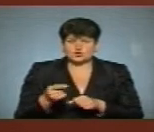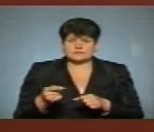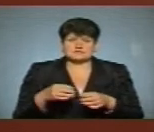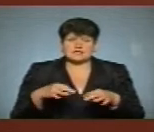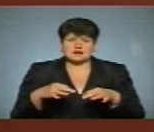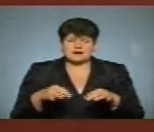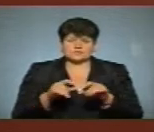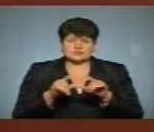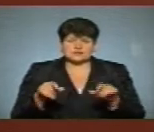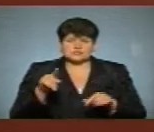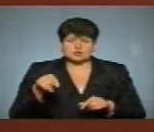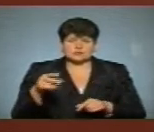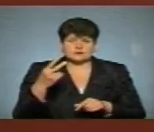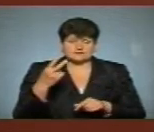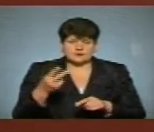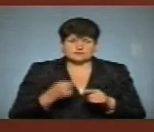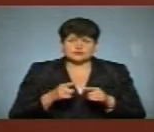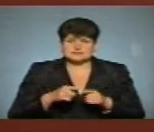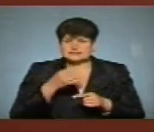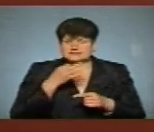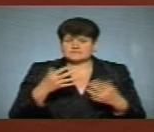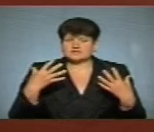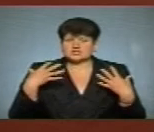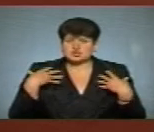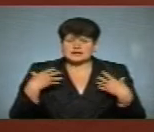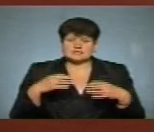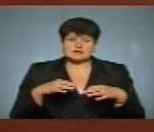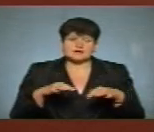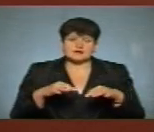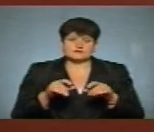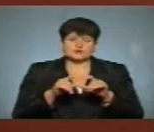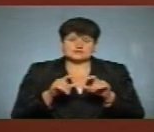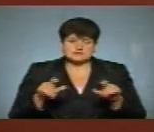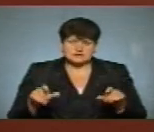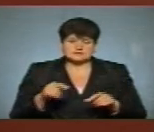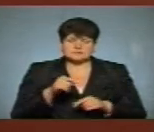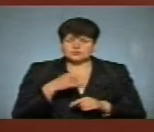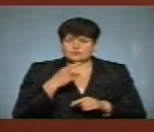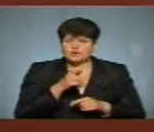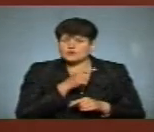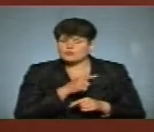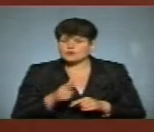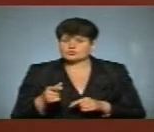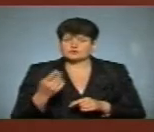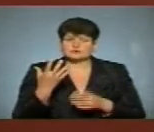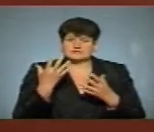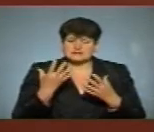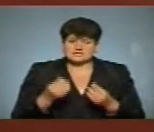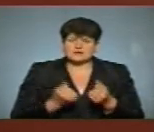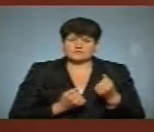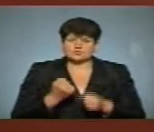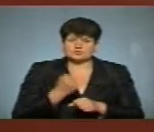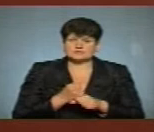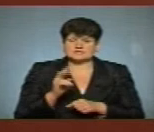автостанції номер 2. Про це повідомив начальник цієї автостанції Олег Швайкевич. За його словами, протягом дня водії виконали